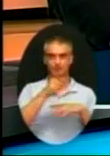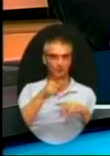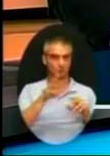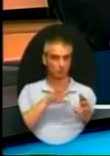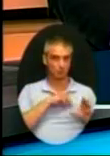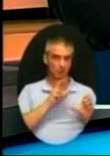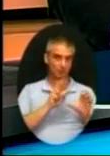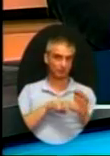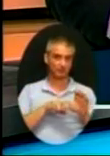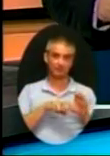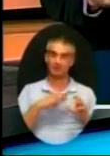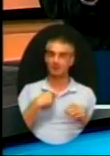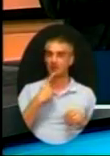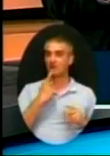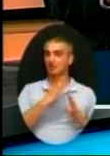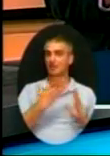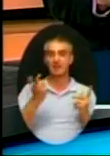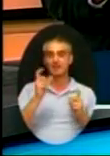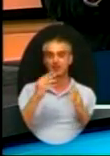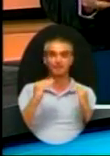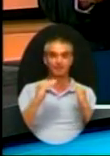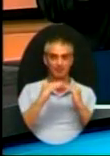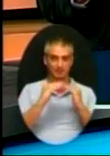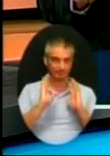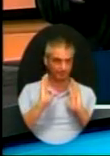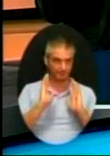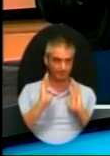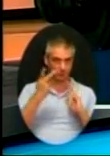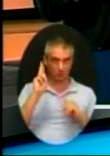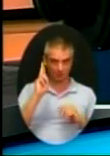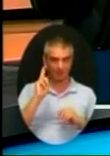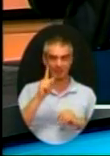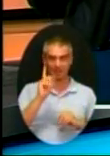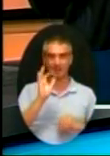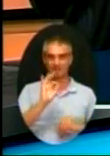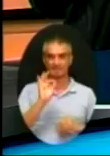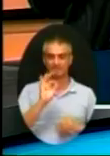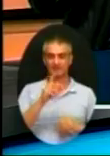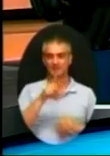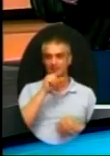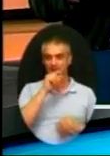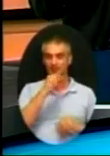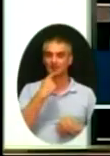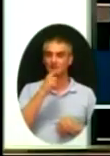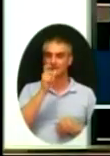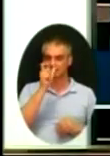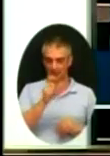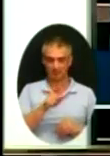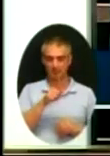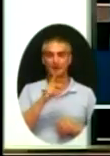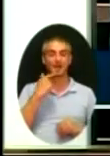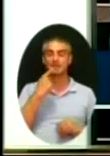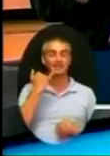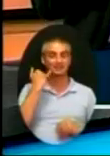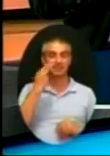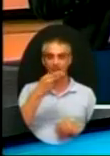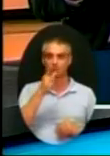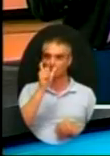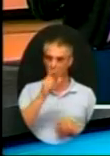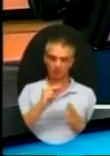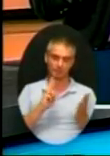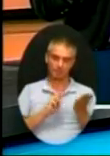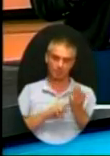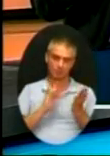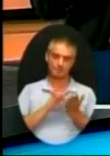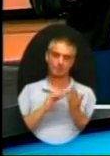מוכן להצטרף למוחות? אני לא אגיד אין אדם מתאים יותר, אבל אני אמרתי על בוז'י וצייצת, אמרתי על בוז'י. האדם